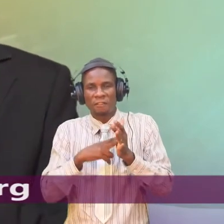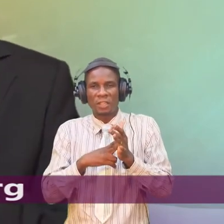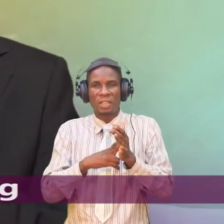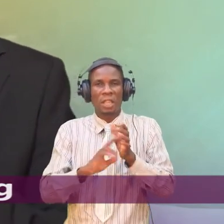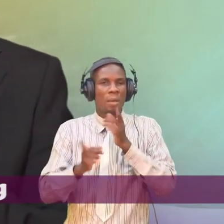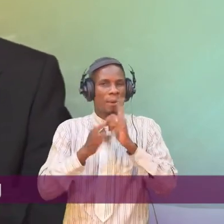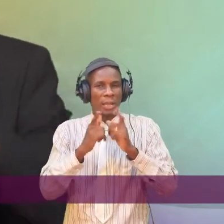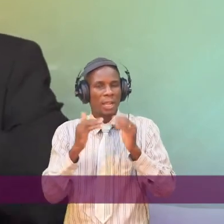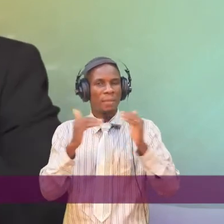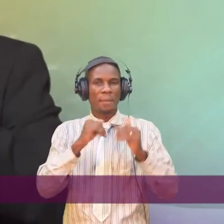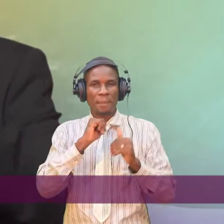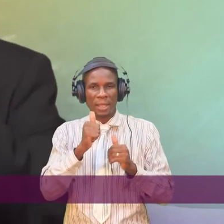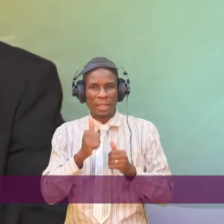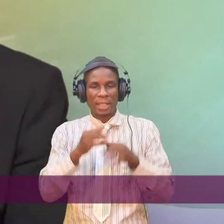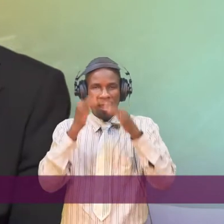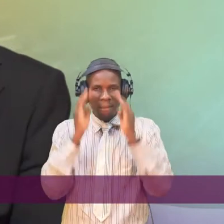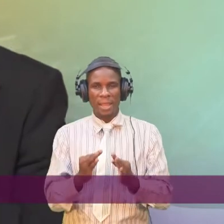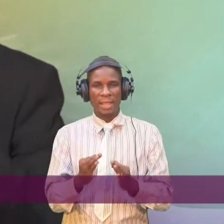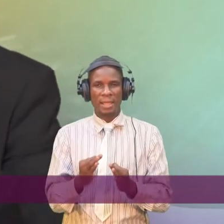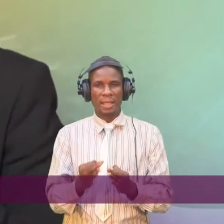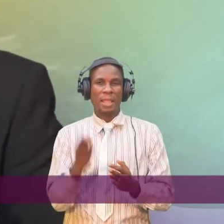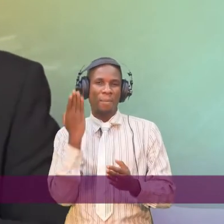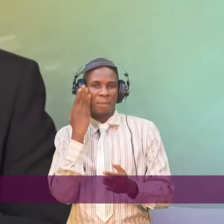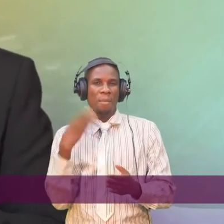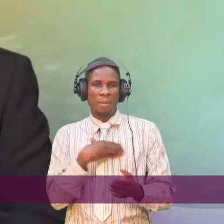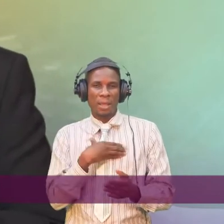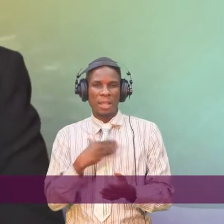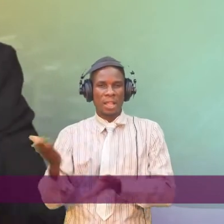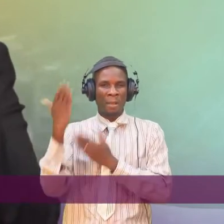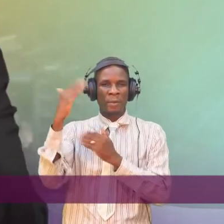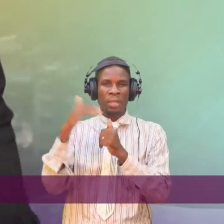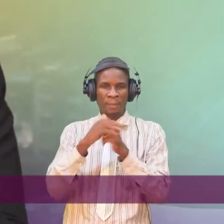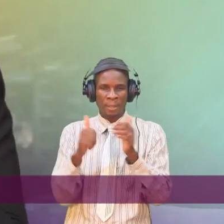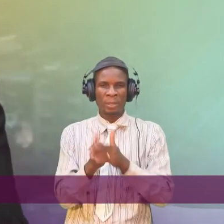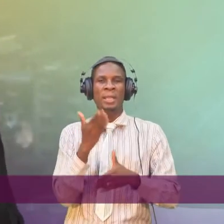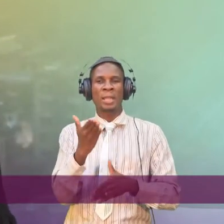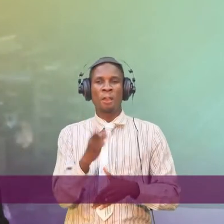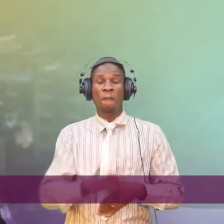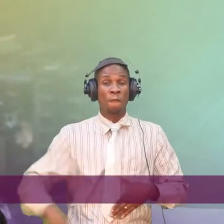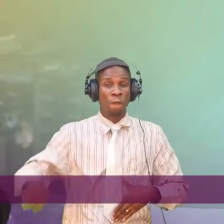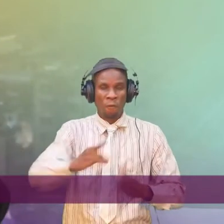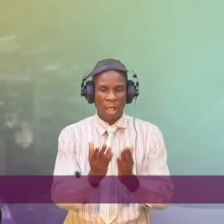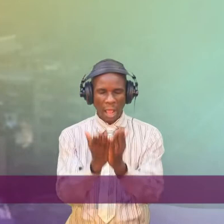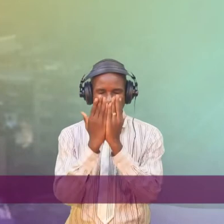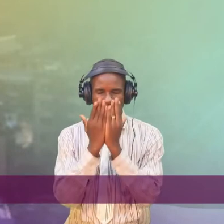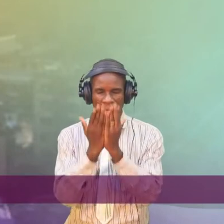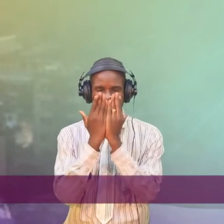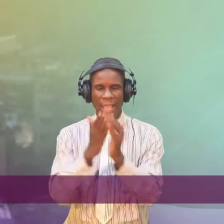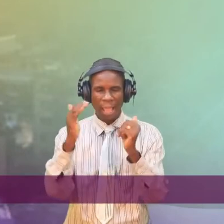Na usidhani kwamba familia ambazo zinadumu siku nyingi hawana shida, lakini ni zile ndoa